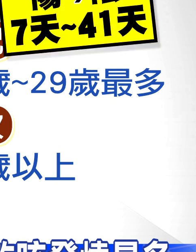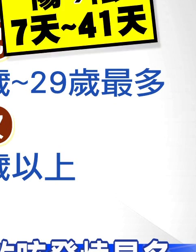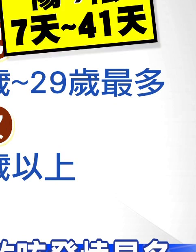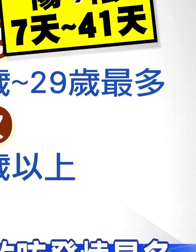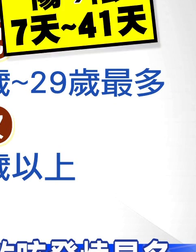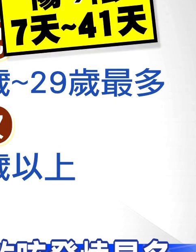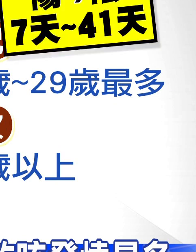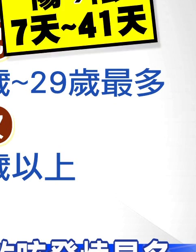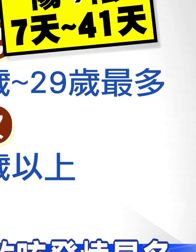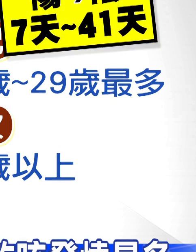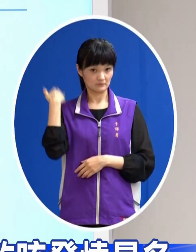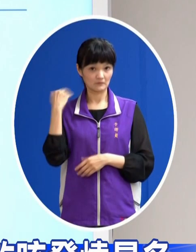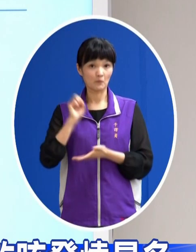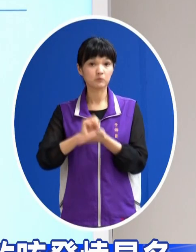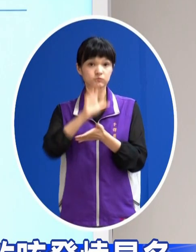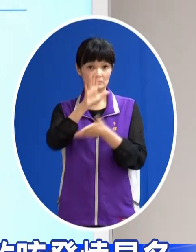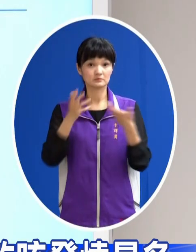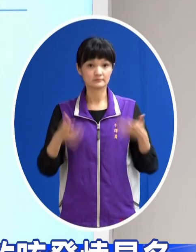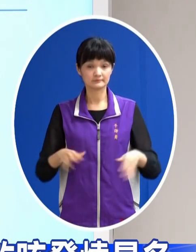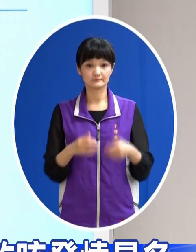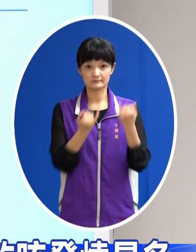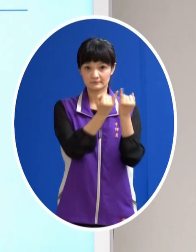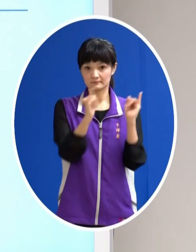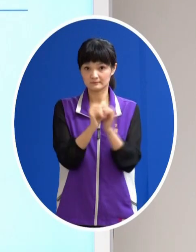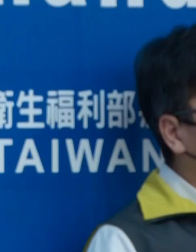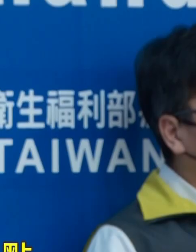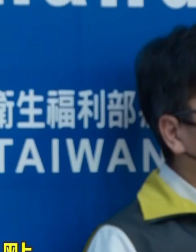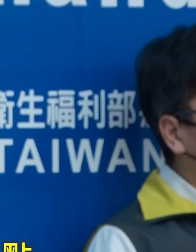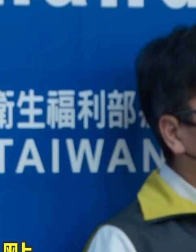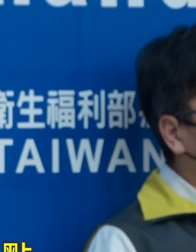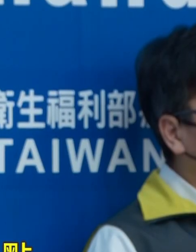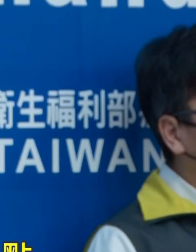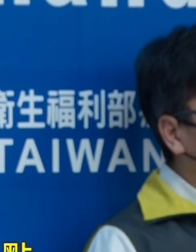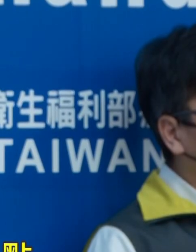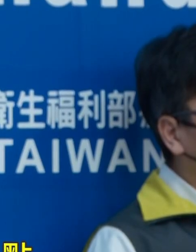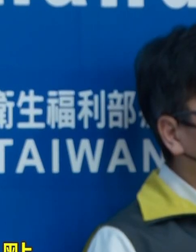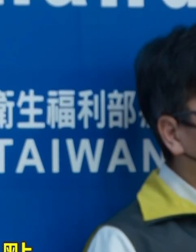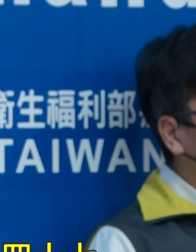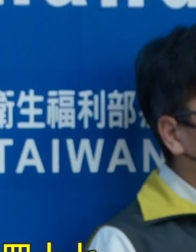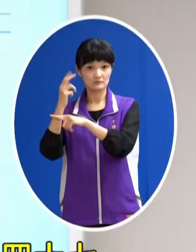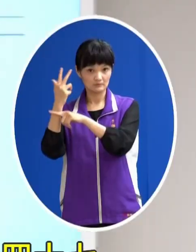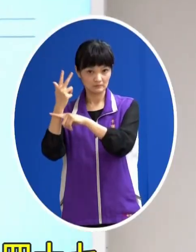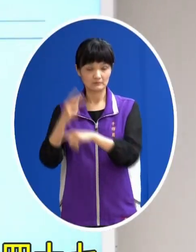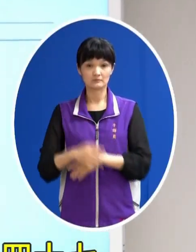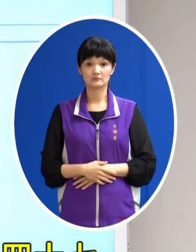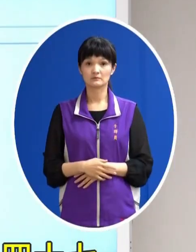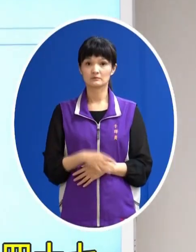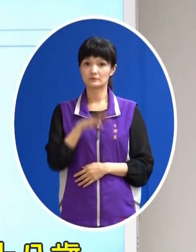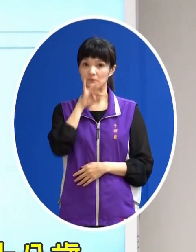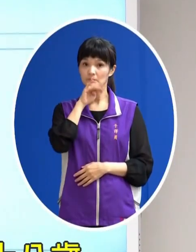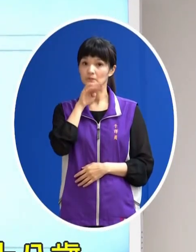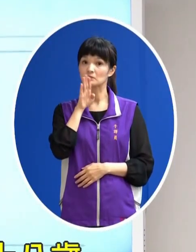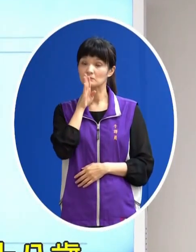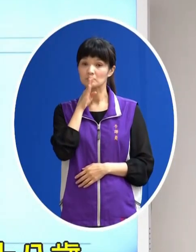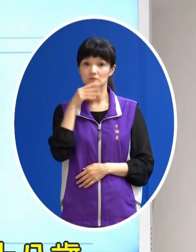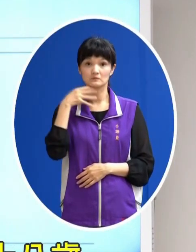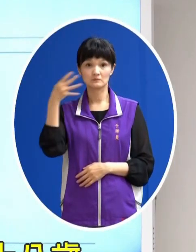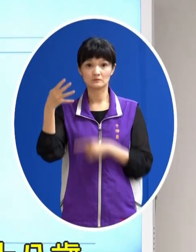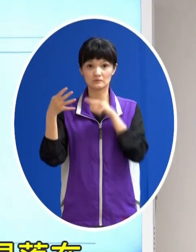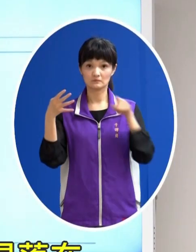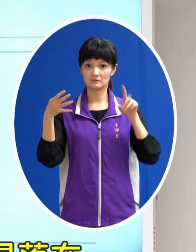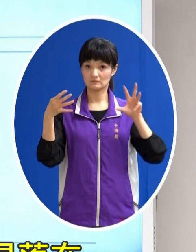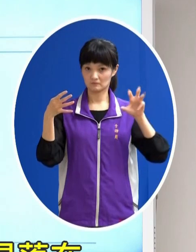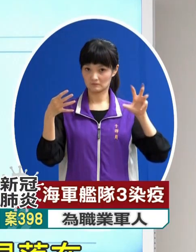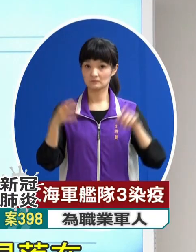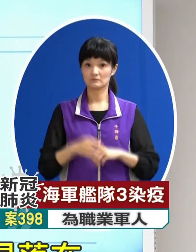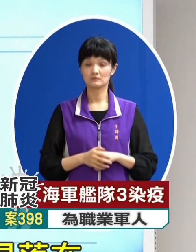介于7到41天不等。 女性比男性略多一点哈，53%跟47%。年龄的分布是4到88岁，中位数